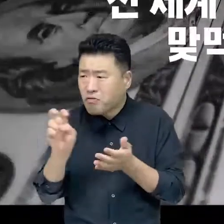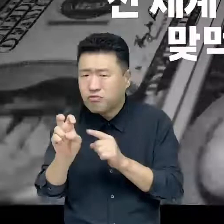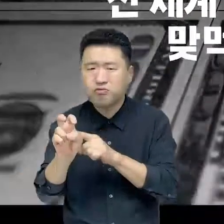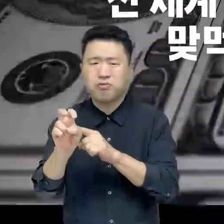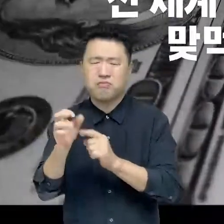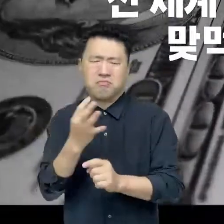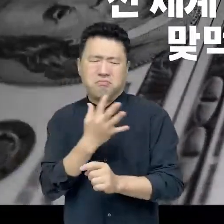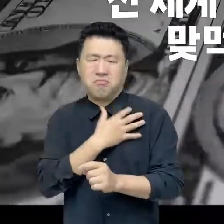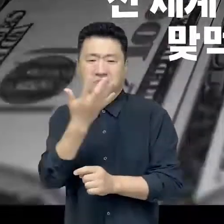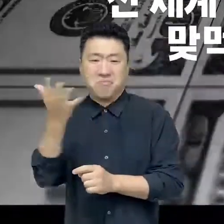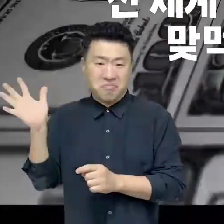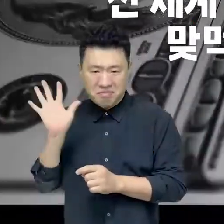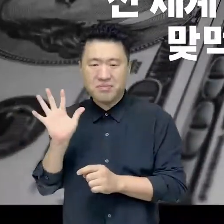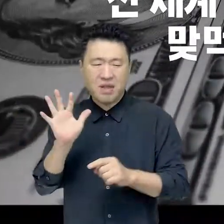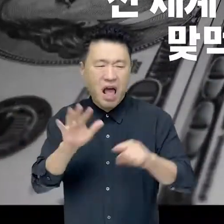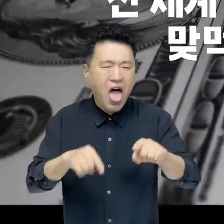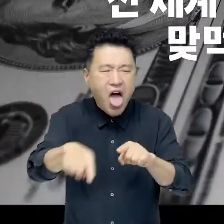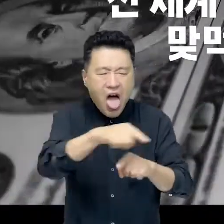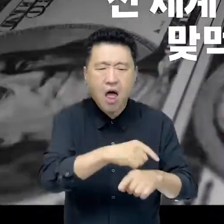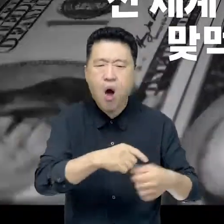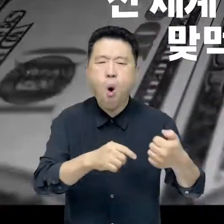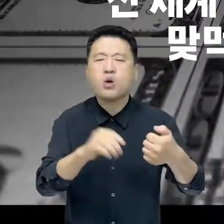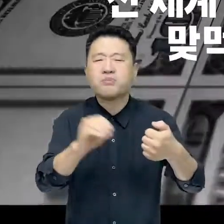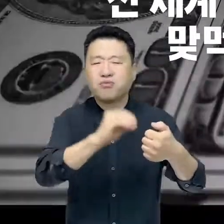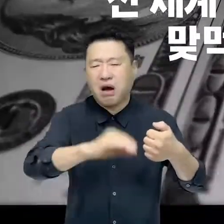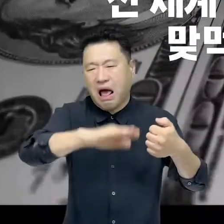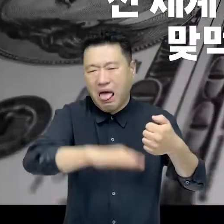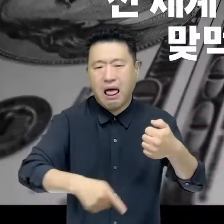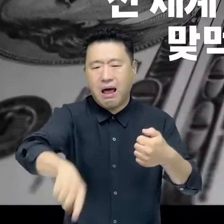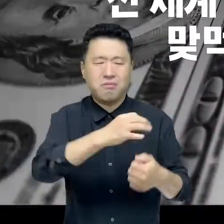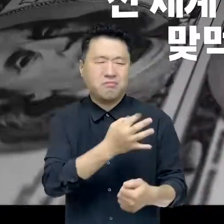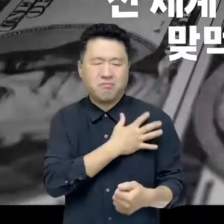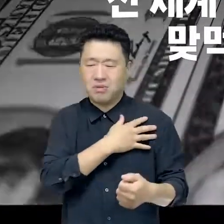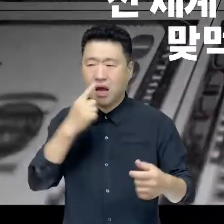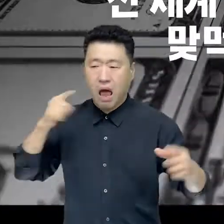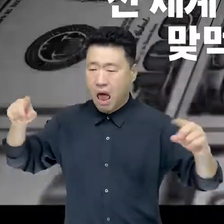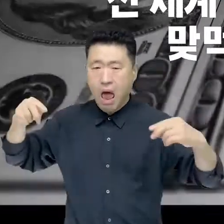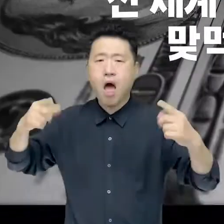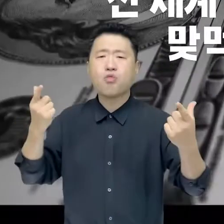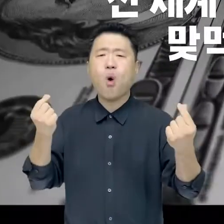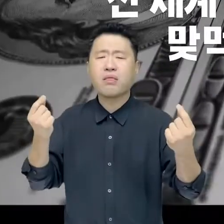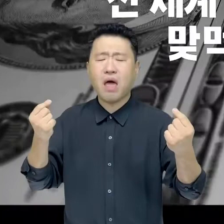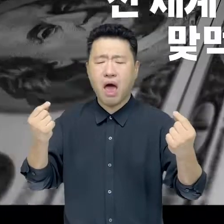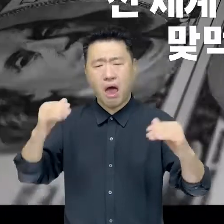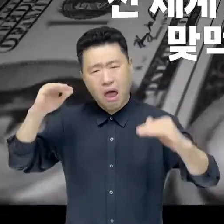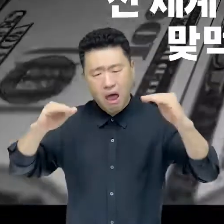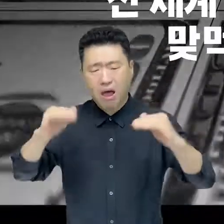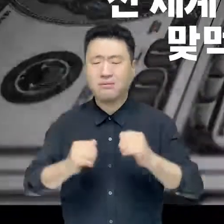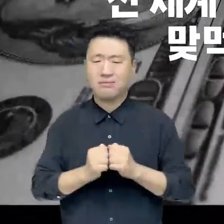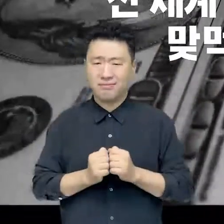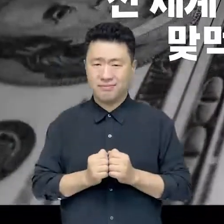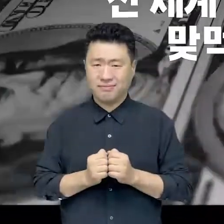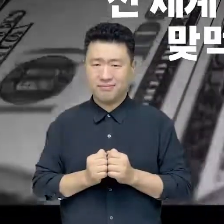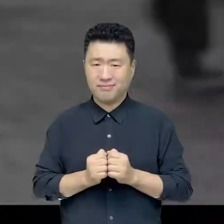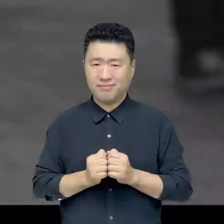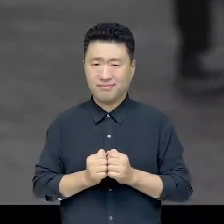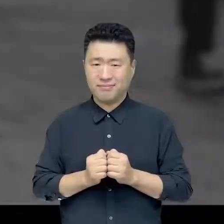20명 남짓의 부자들이 전 세계 하위 50% 전체의 부와 맞먹는 부를 차지하고 있다.